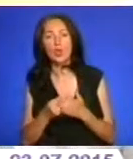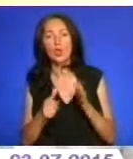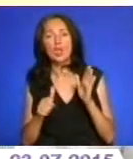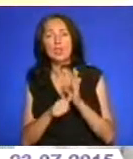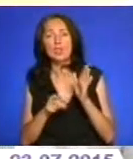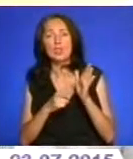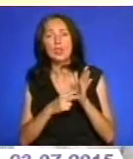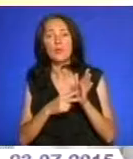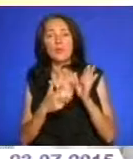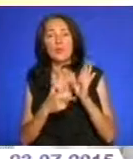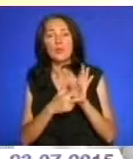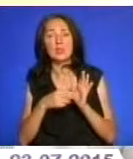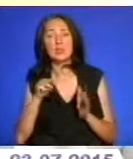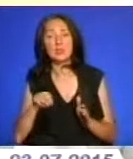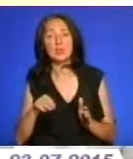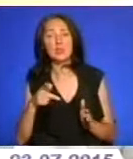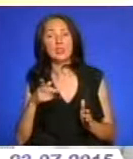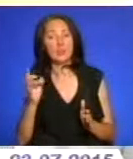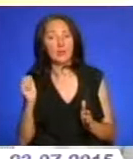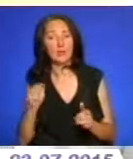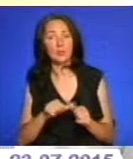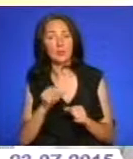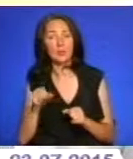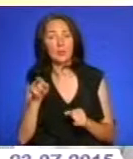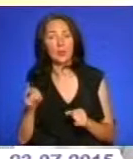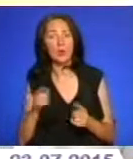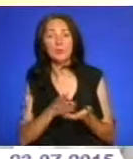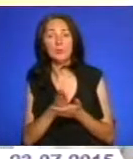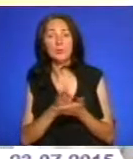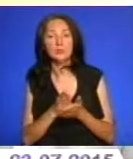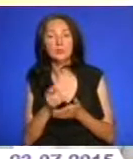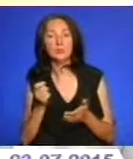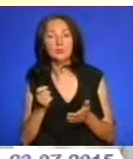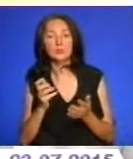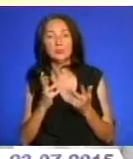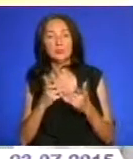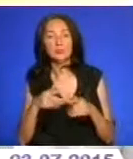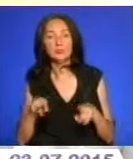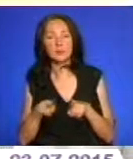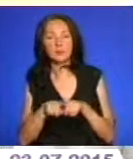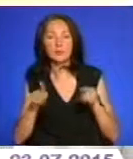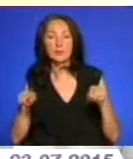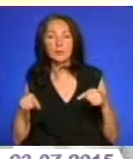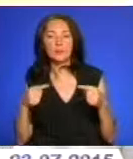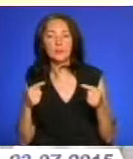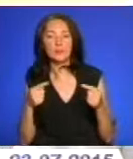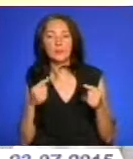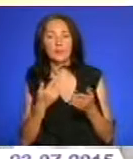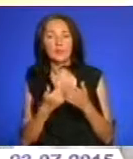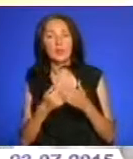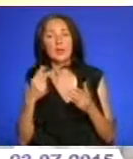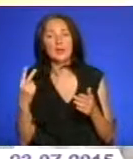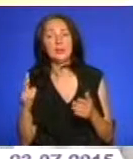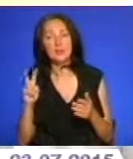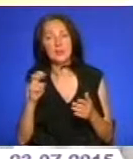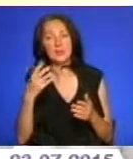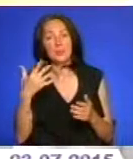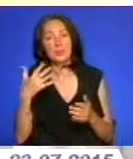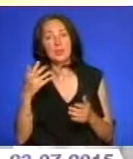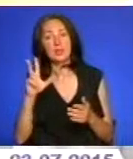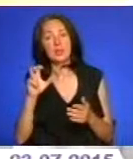6, 7, 8 тисяч гривень. Крім того, обслуговування касового апарату також піднялося. В межах зараз